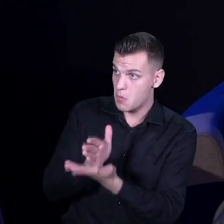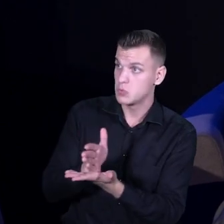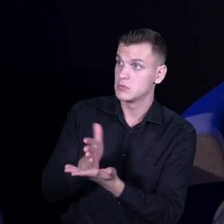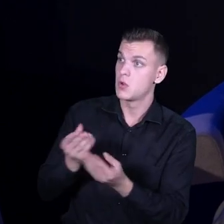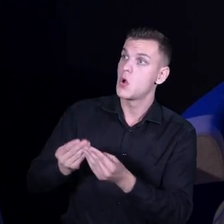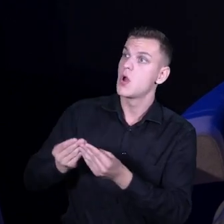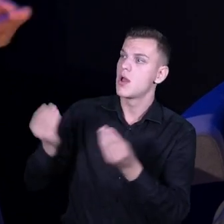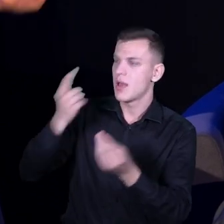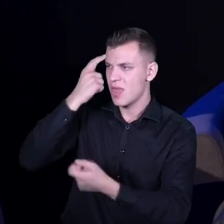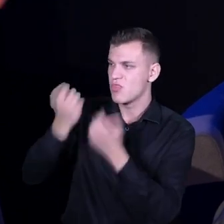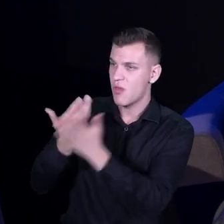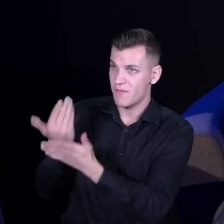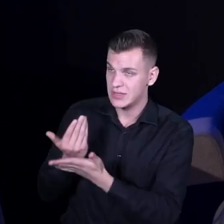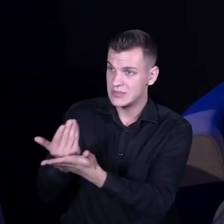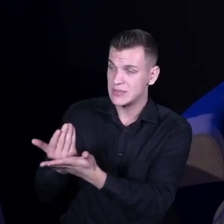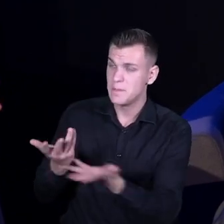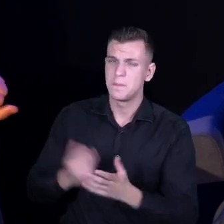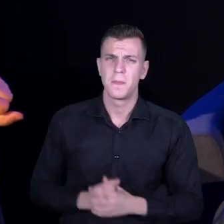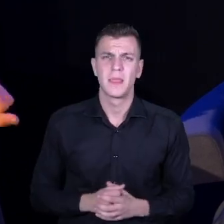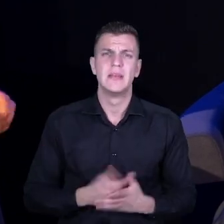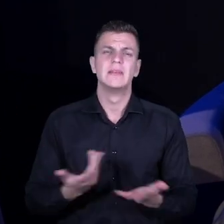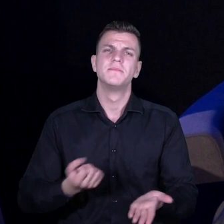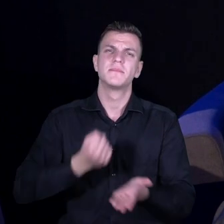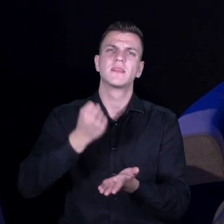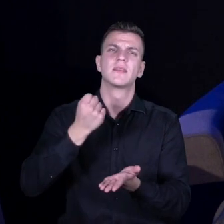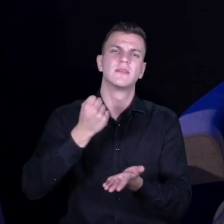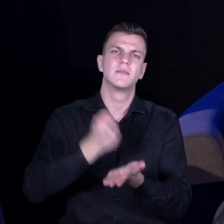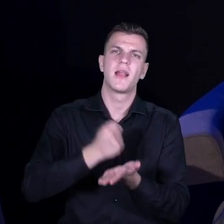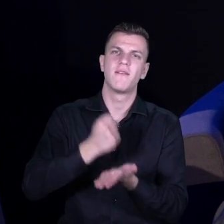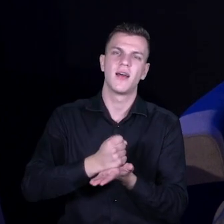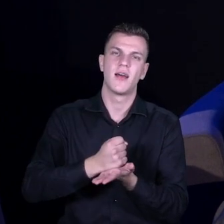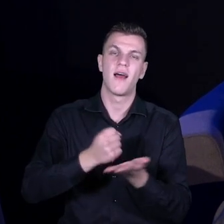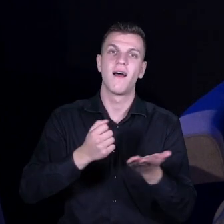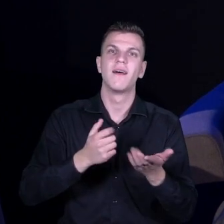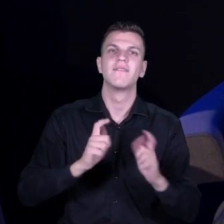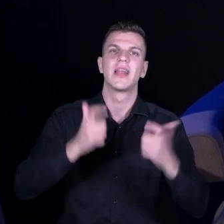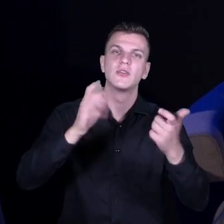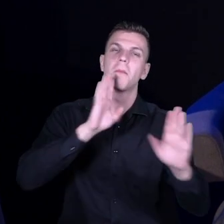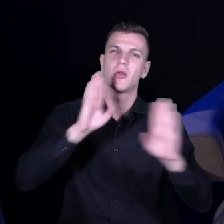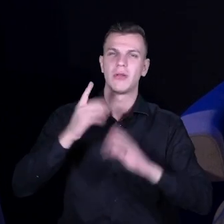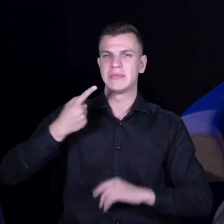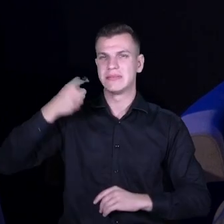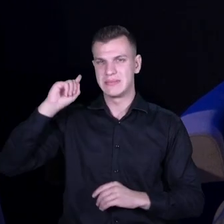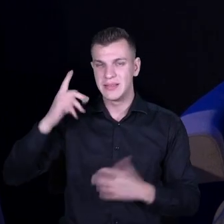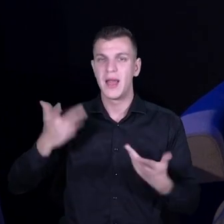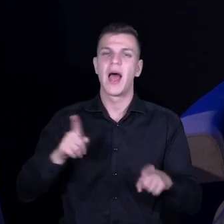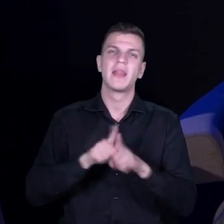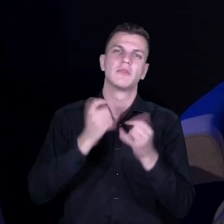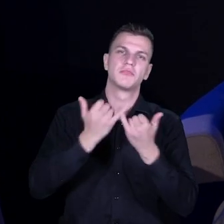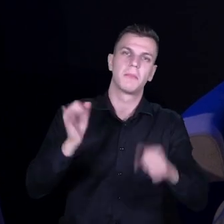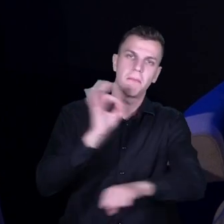Jeśli chodzi o wsparcie, to po pierwsze uczestniczyć choćby w takich wydarzeniach jak to i w takich programach.